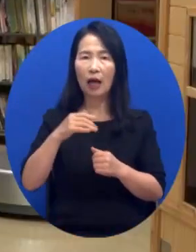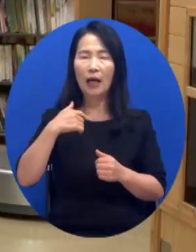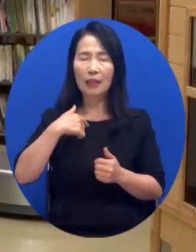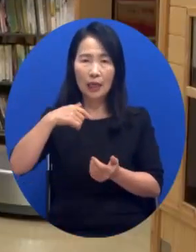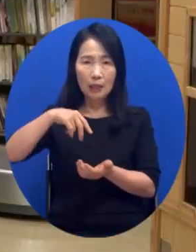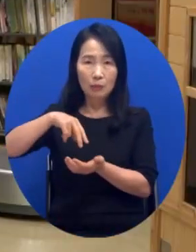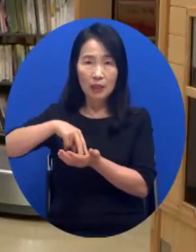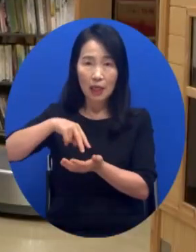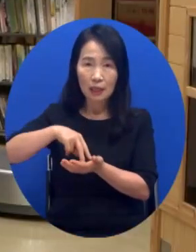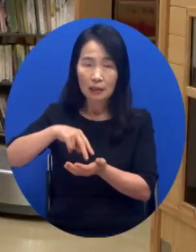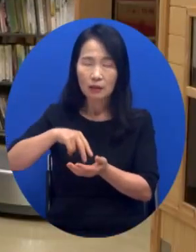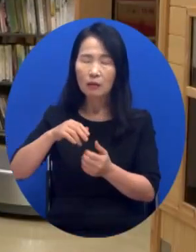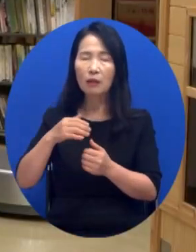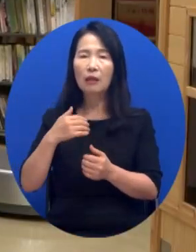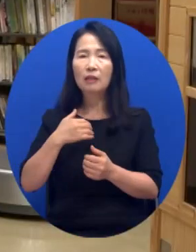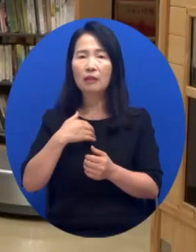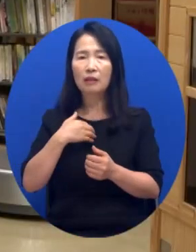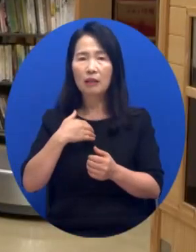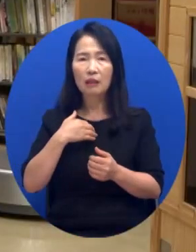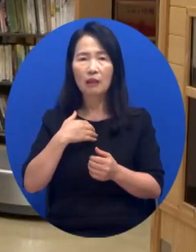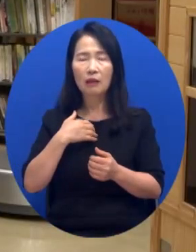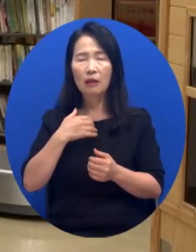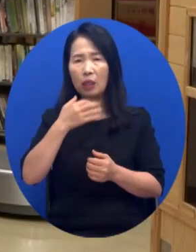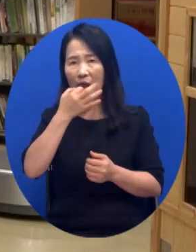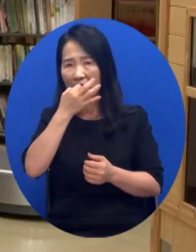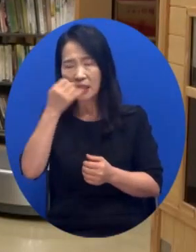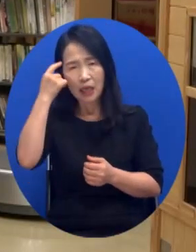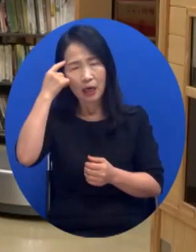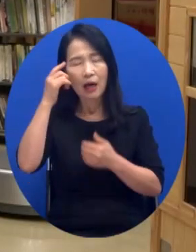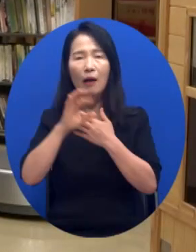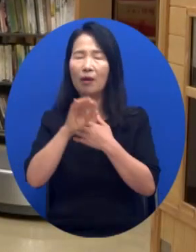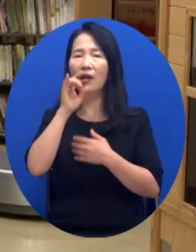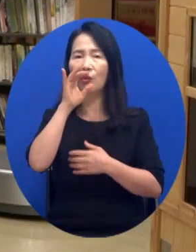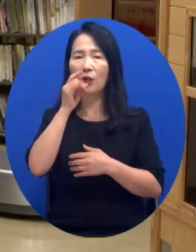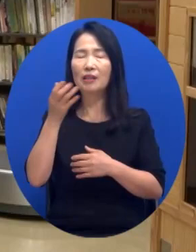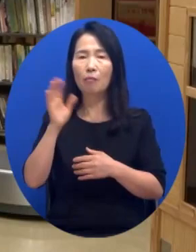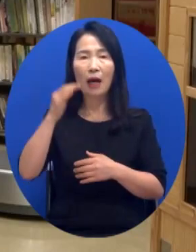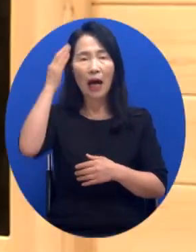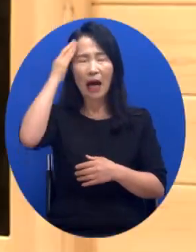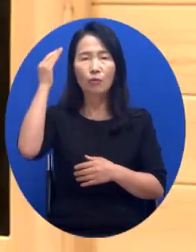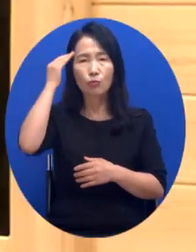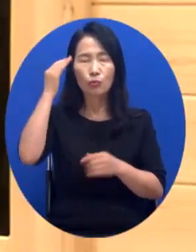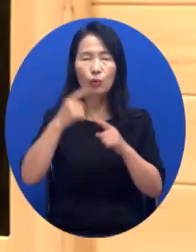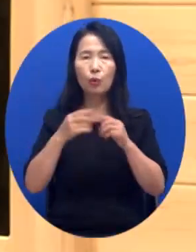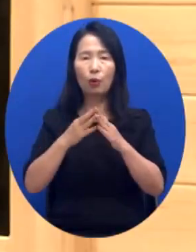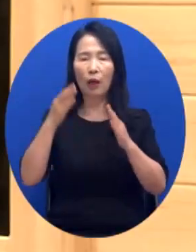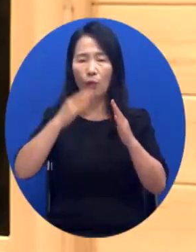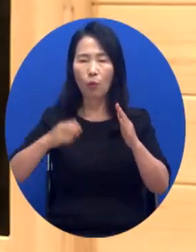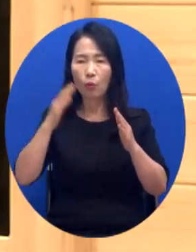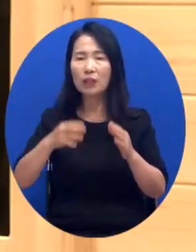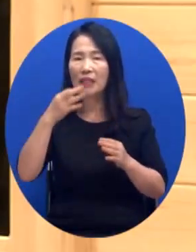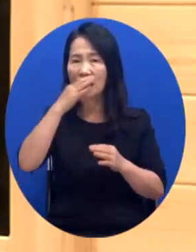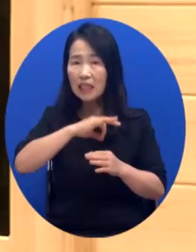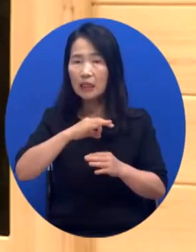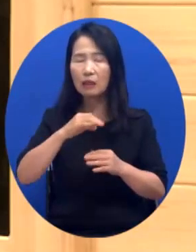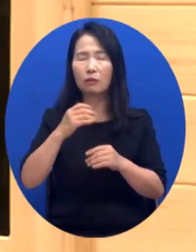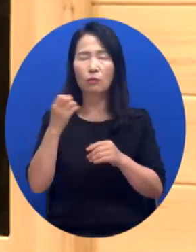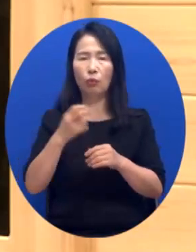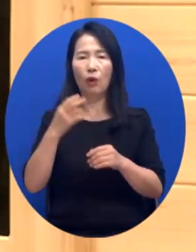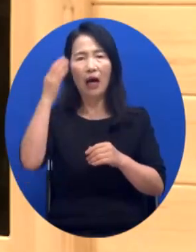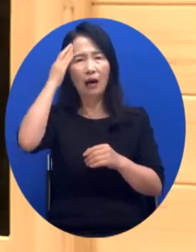입장에서 또 나의 사회 교권을 생각하면 할 수 없죠. 한국교회라고 하는 공익 그리고 한국교회의